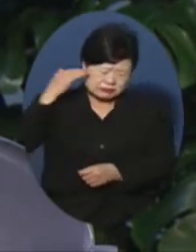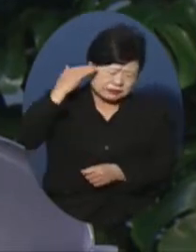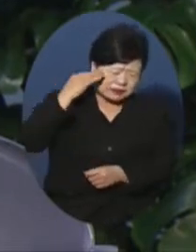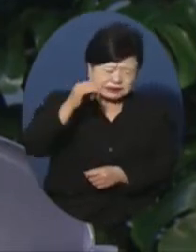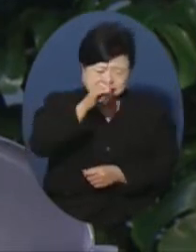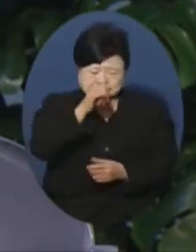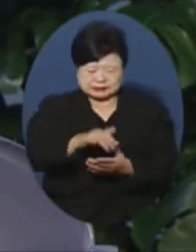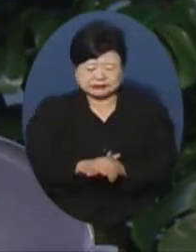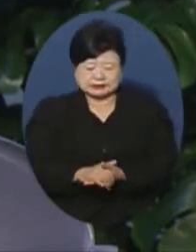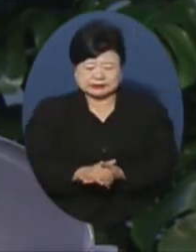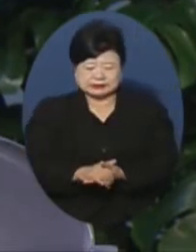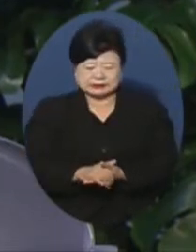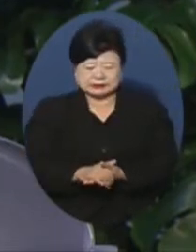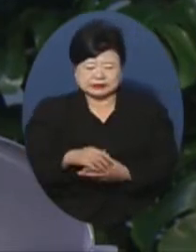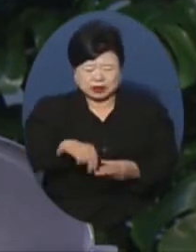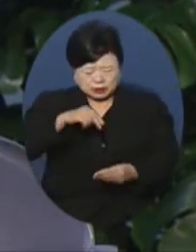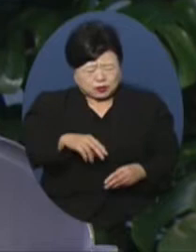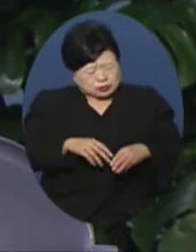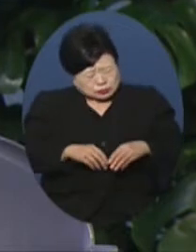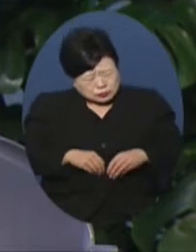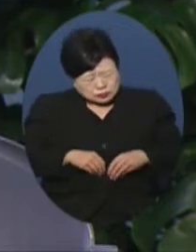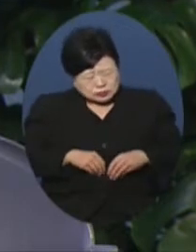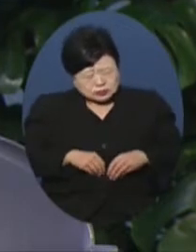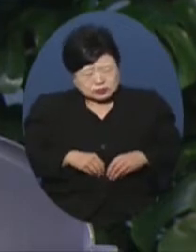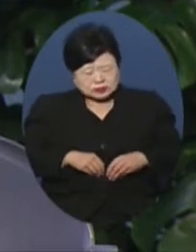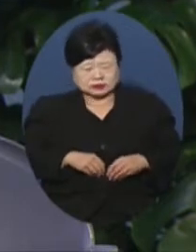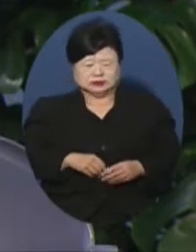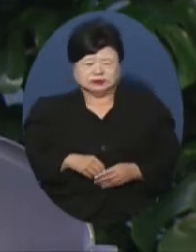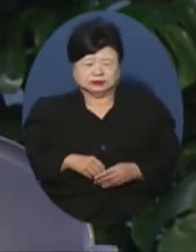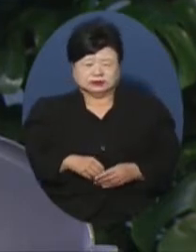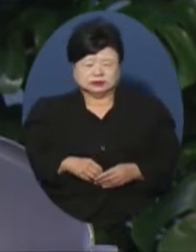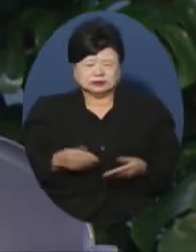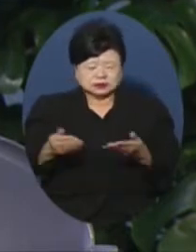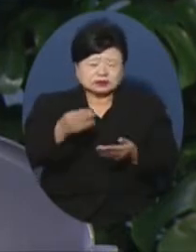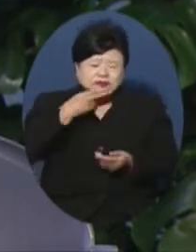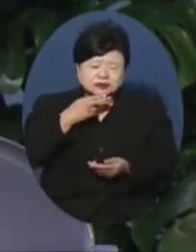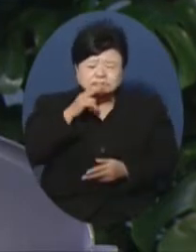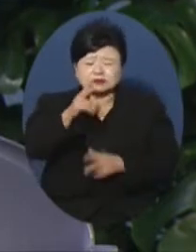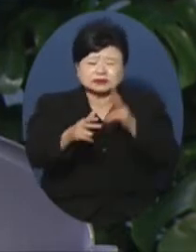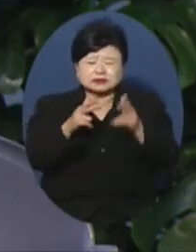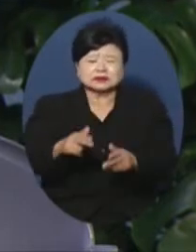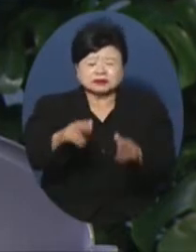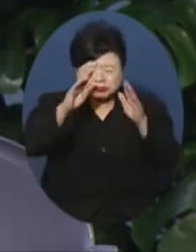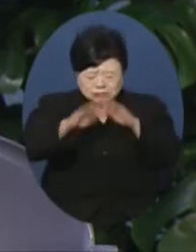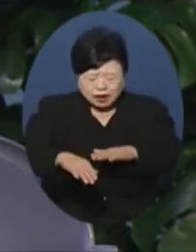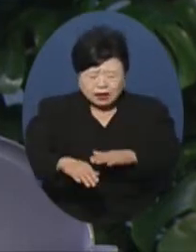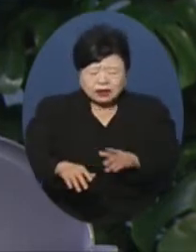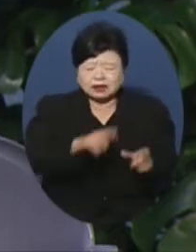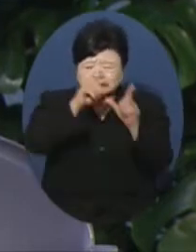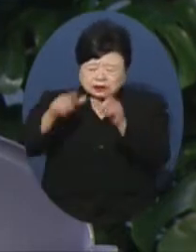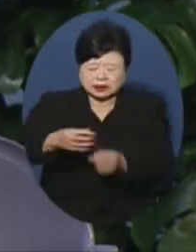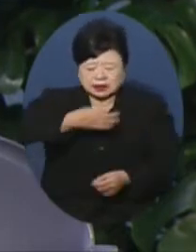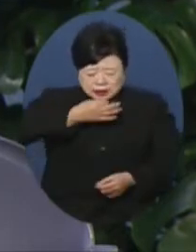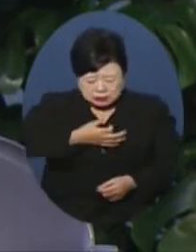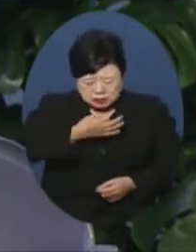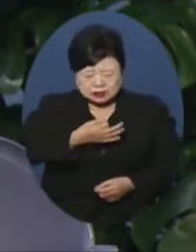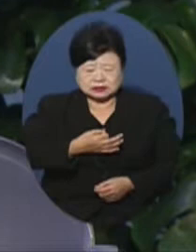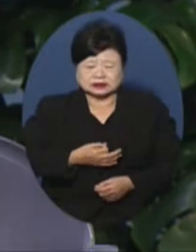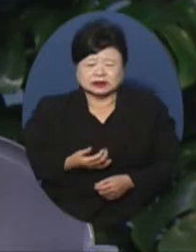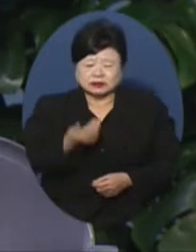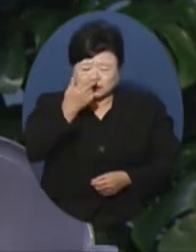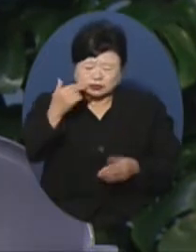공격합니다. 헐벗고 굶주리고 직장을 잃고 사업이 무너지고 살기가 힘이